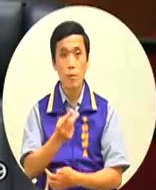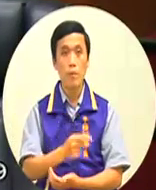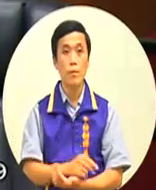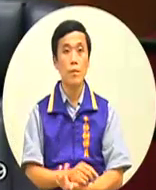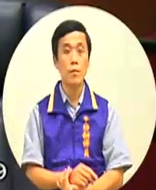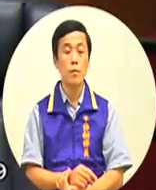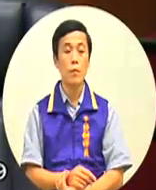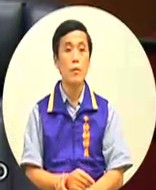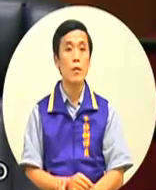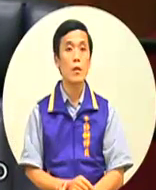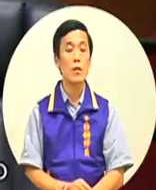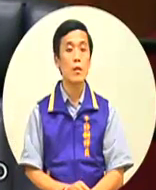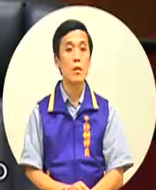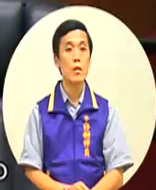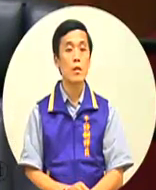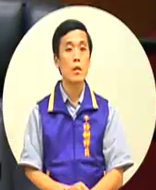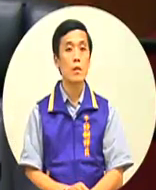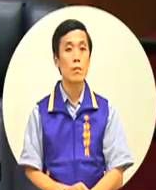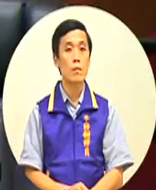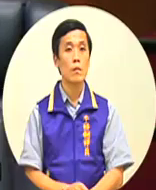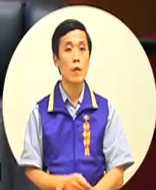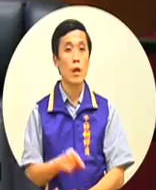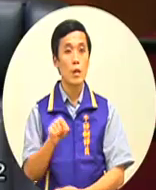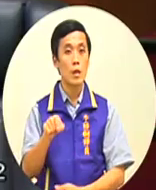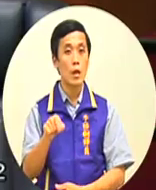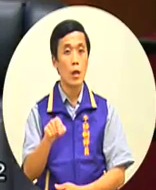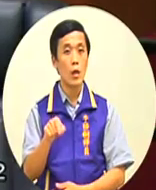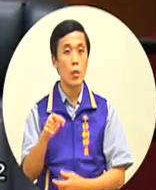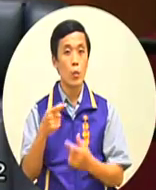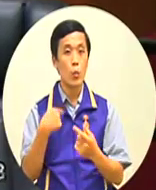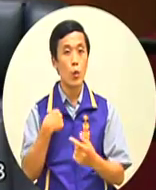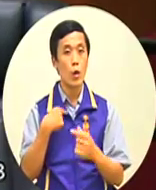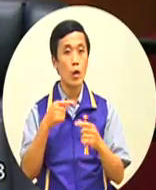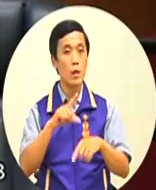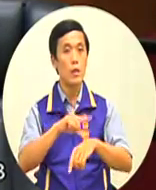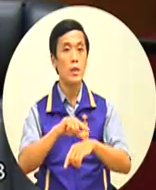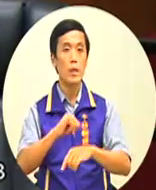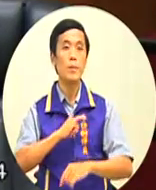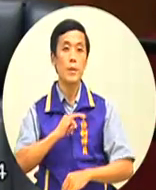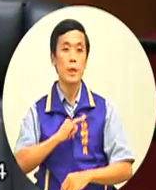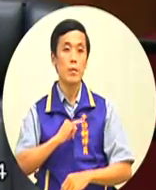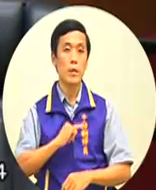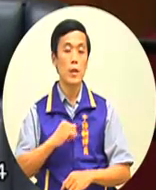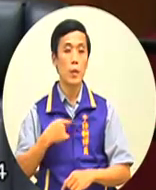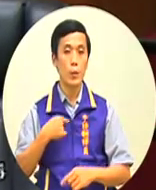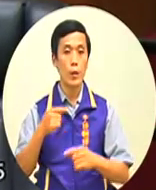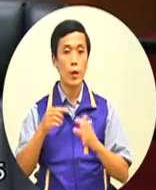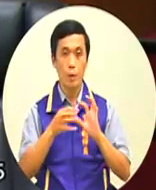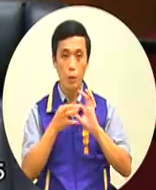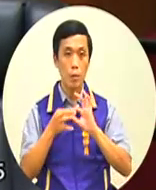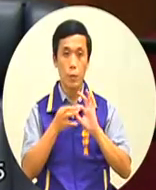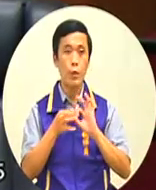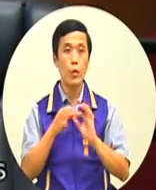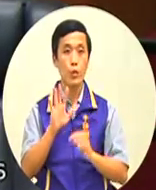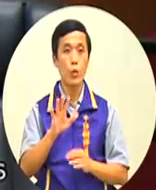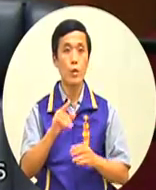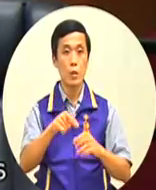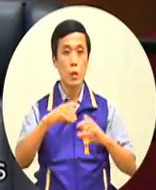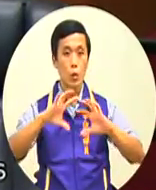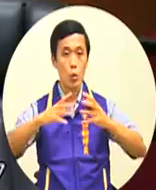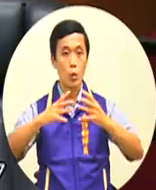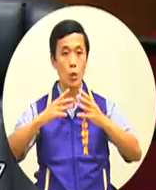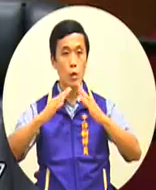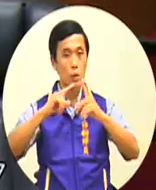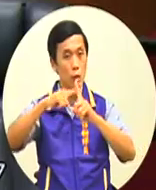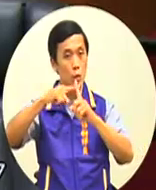那天我刚好也有空档哈，就也非常关心这个国家级的博物馆，因